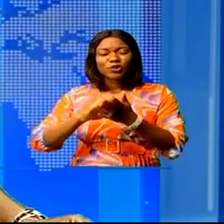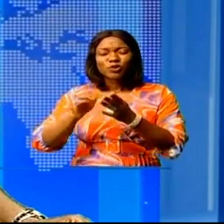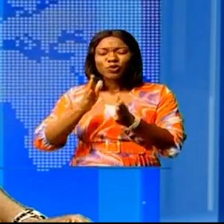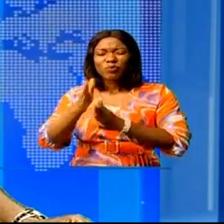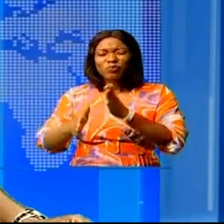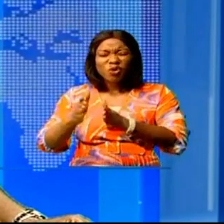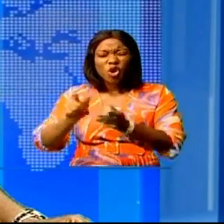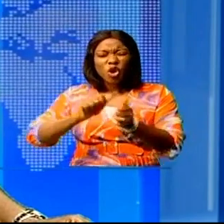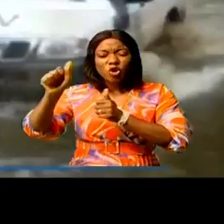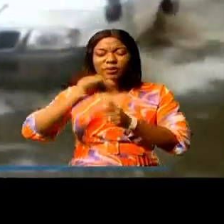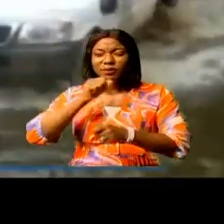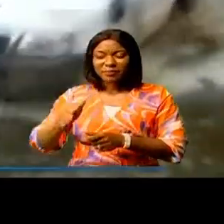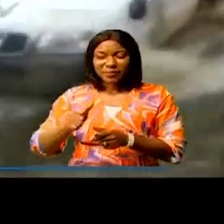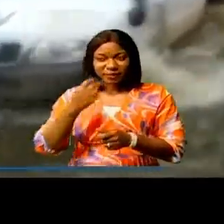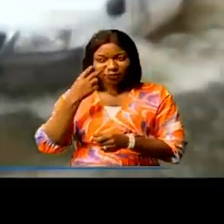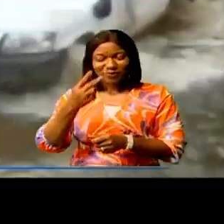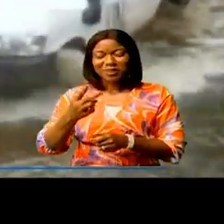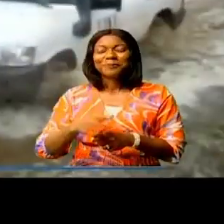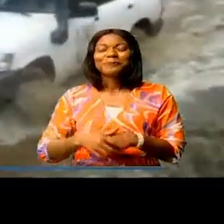détours.